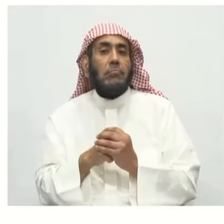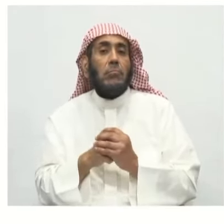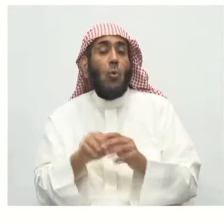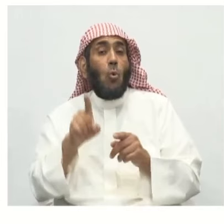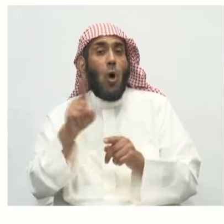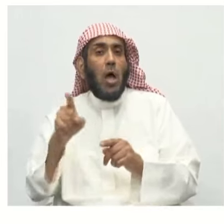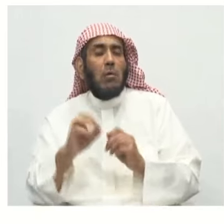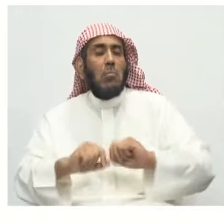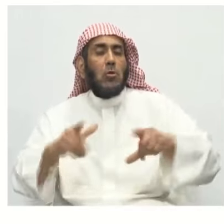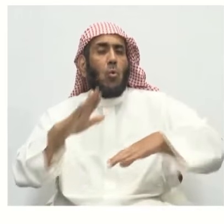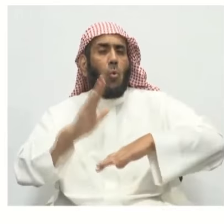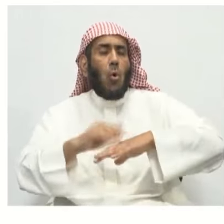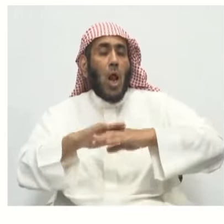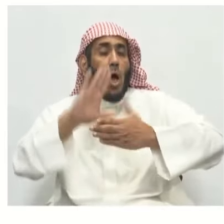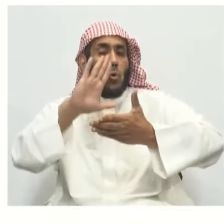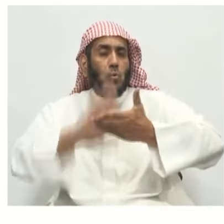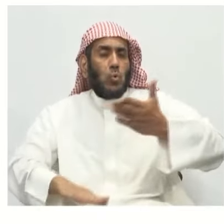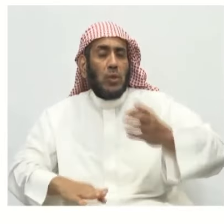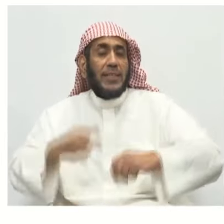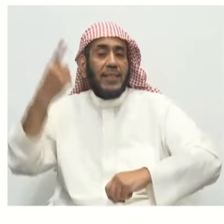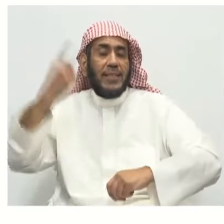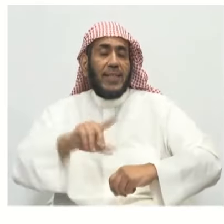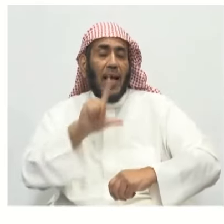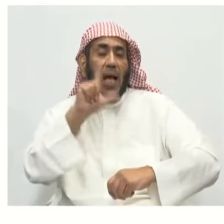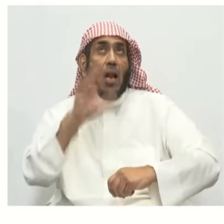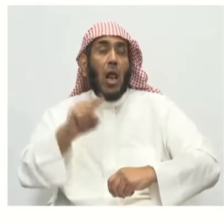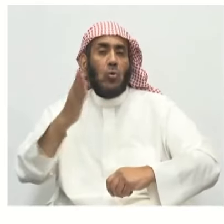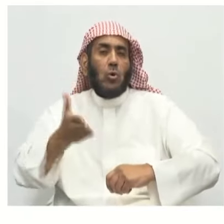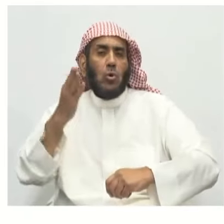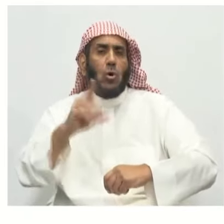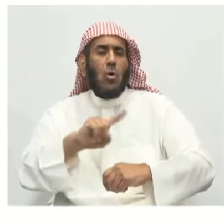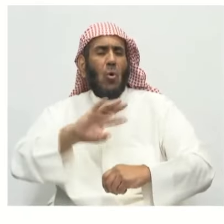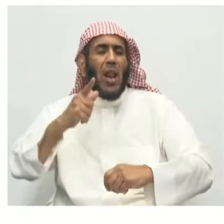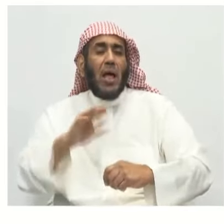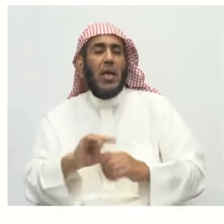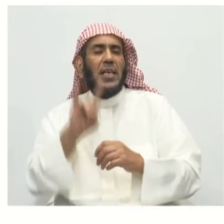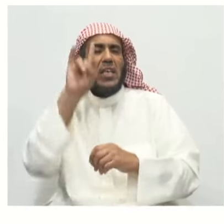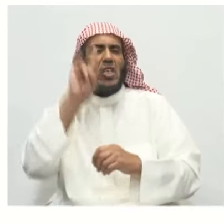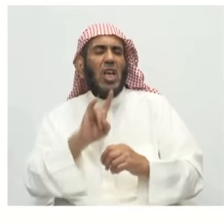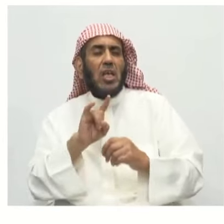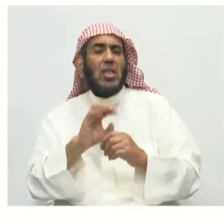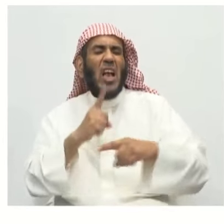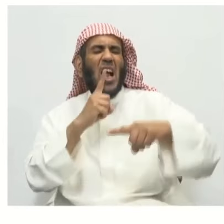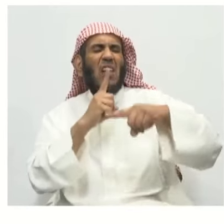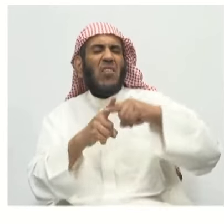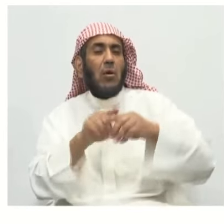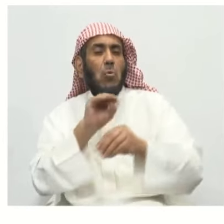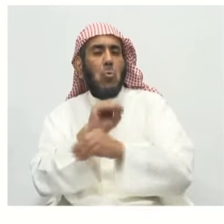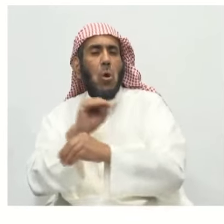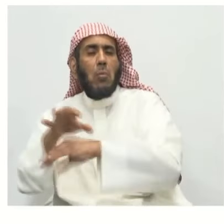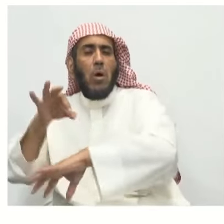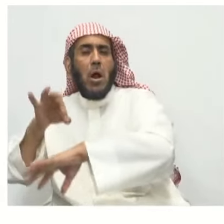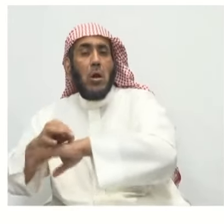وهذا مما يدل ايضا على خطوره السحر قال الله تعالى ولكن الشياطين كفروا يعلمون